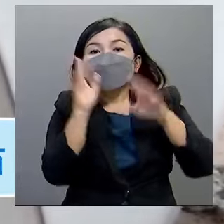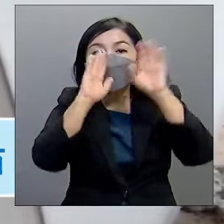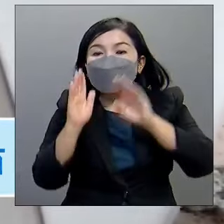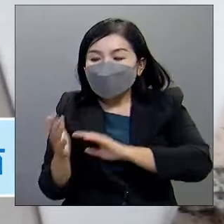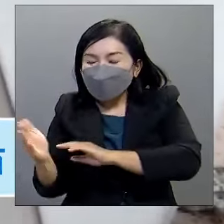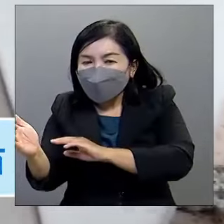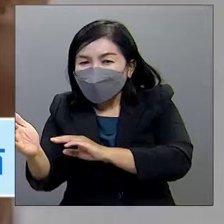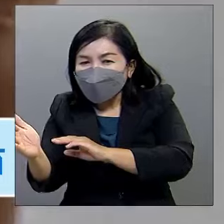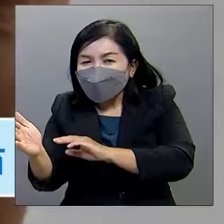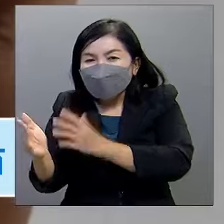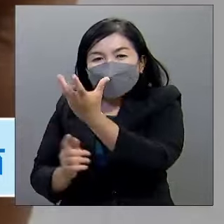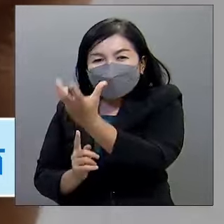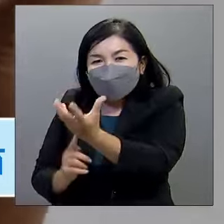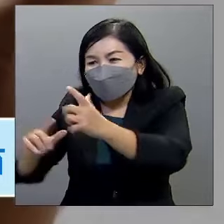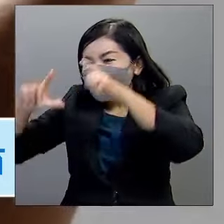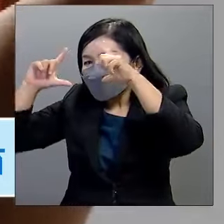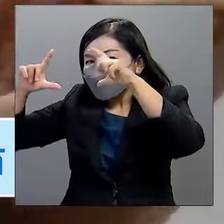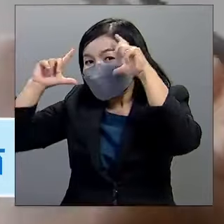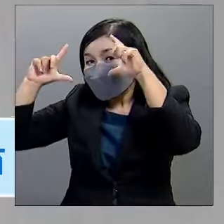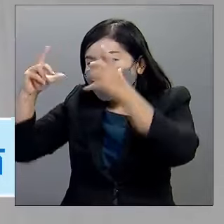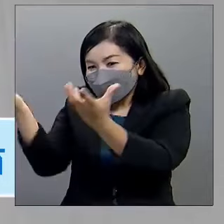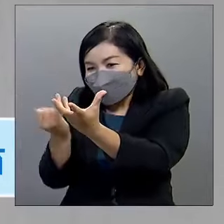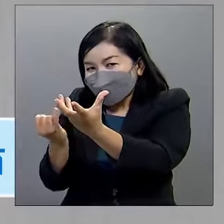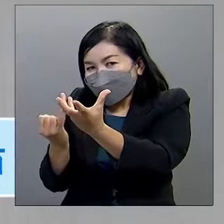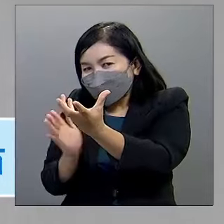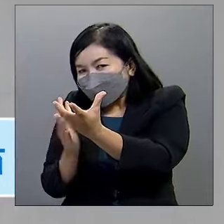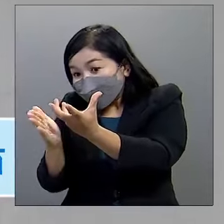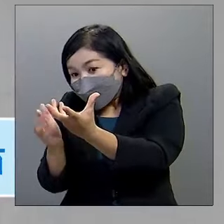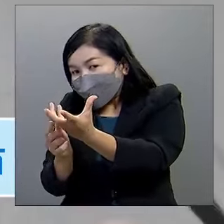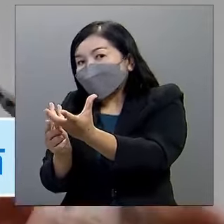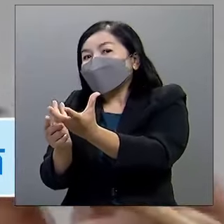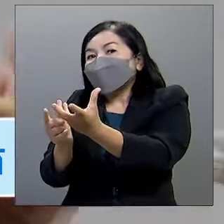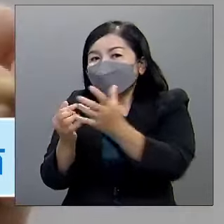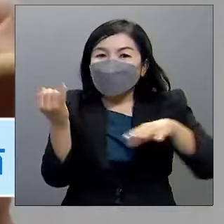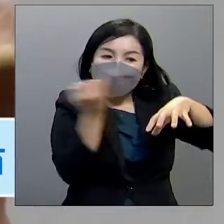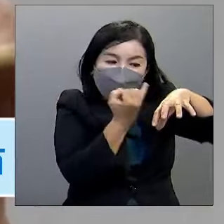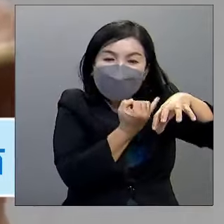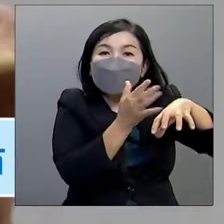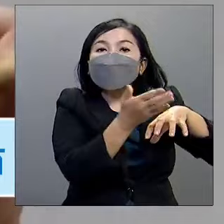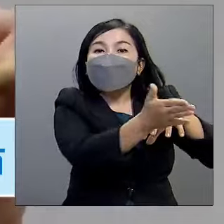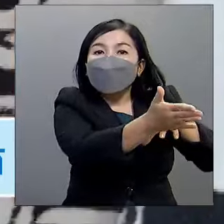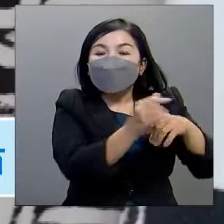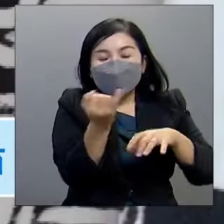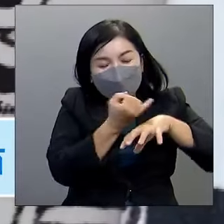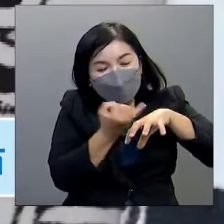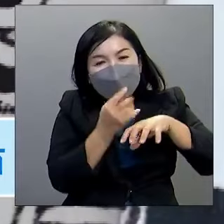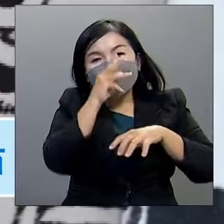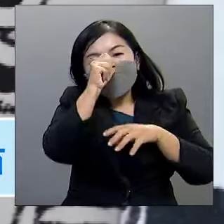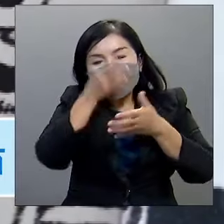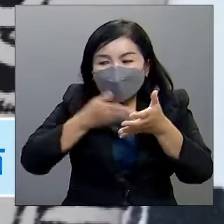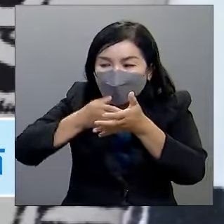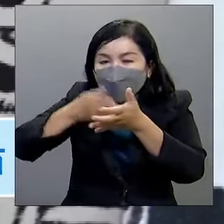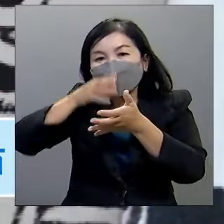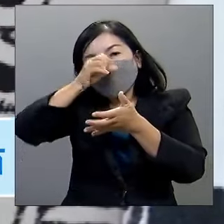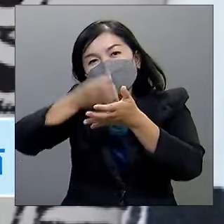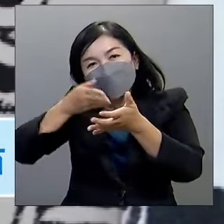มีความสวยงามของตัวร่มสีขาวผสานกับหมึกสีดำทำให้ร่มดูโดดเด่นเมื่อวาดเสร็จก็ผ่านการลองผิดลองถูกนะค